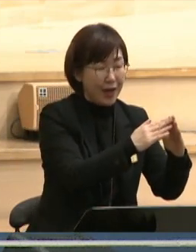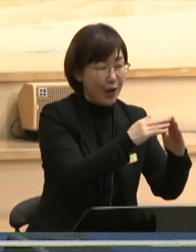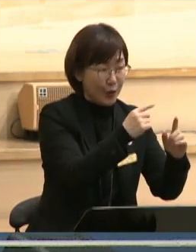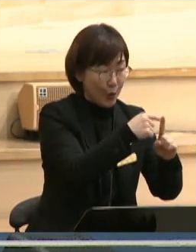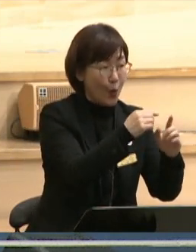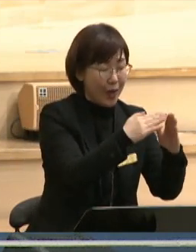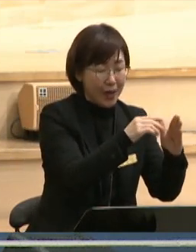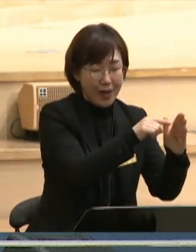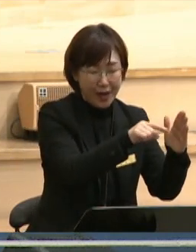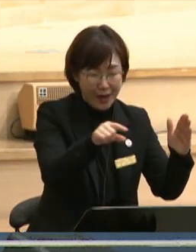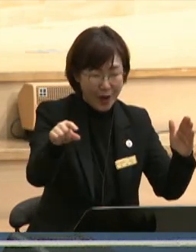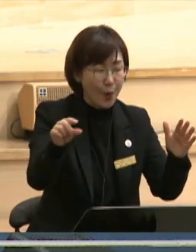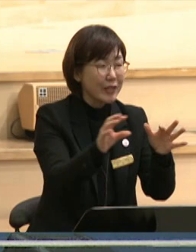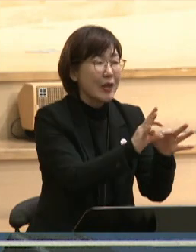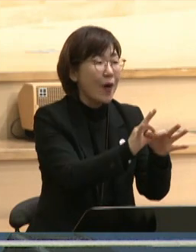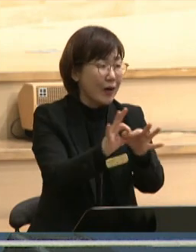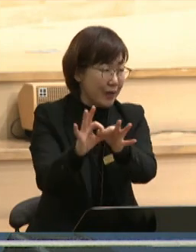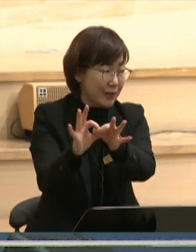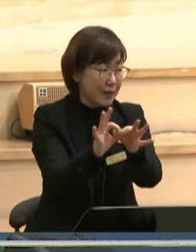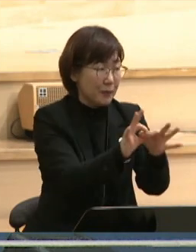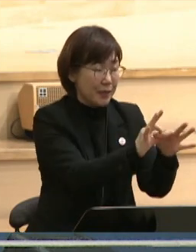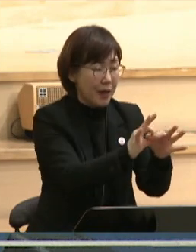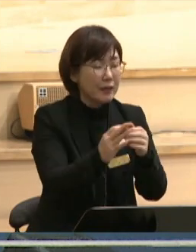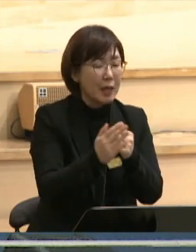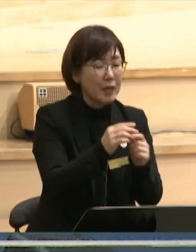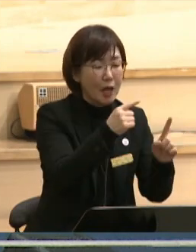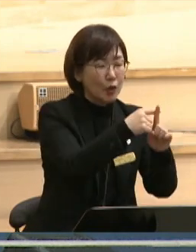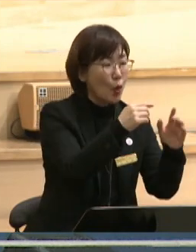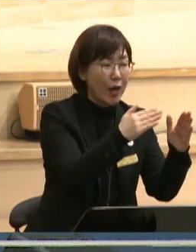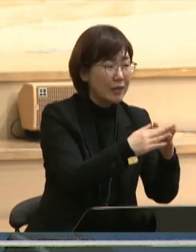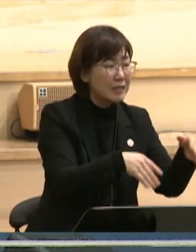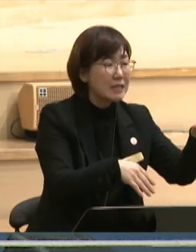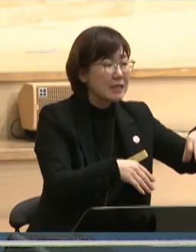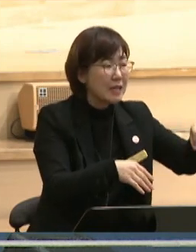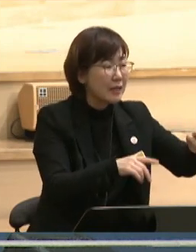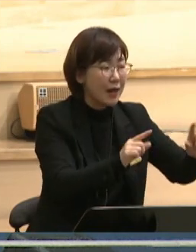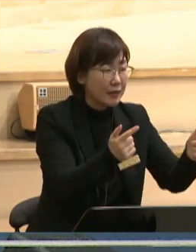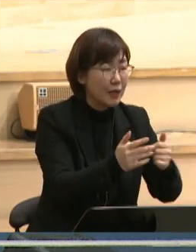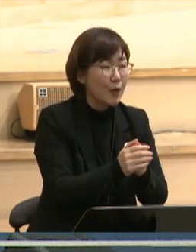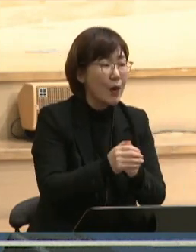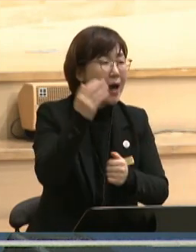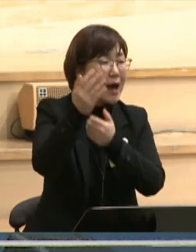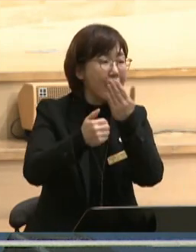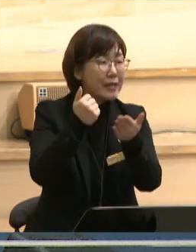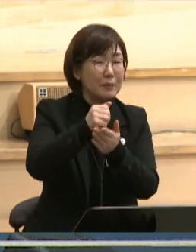교회는 시시한 것이 아닙니다 하나님 꼭 닮은 거예요